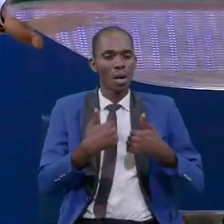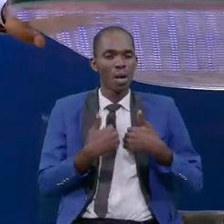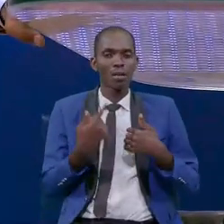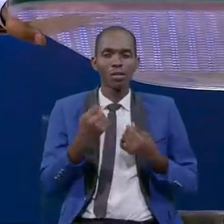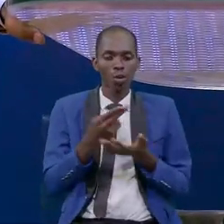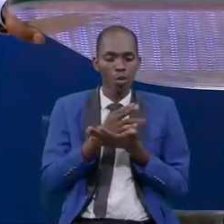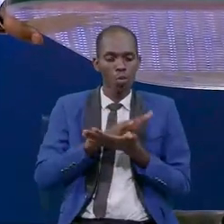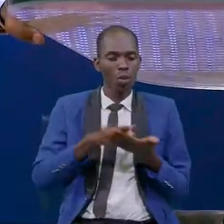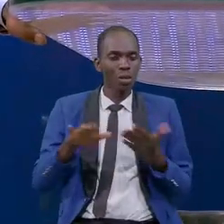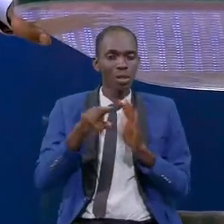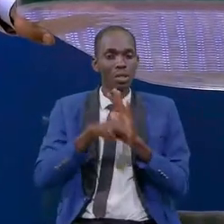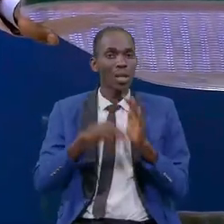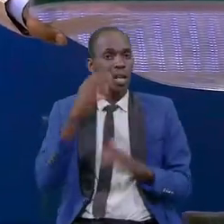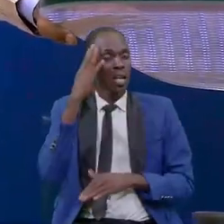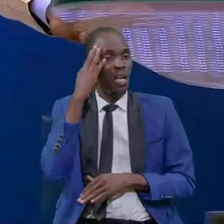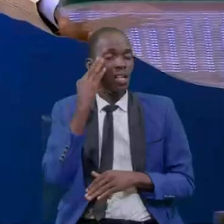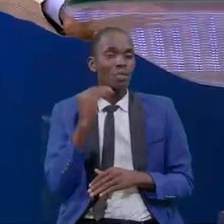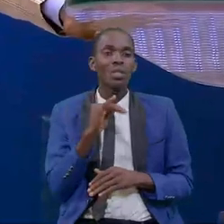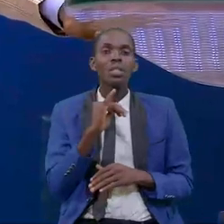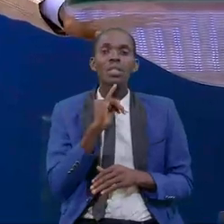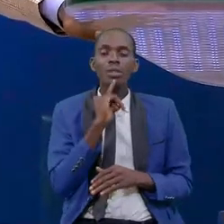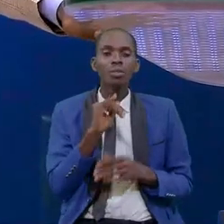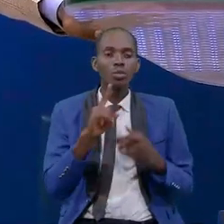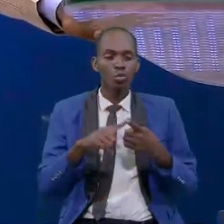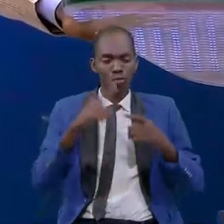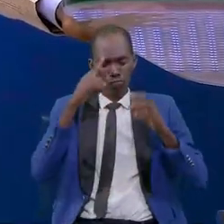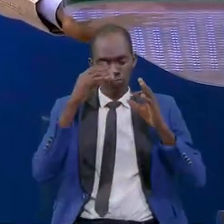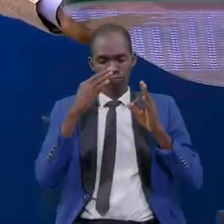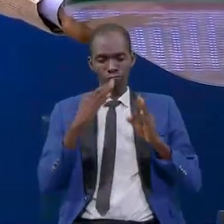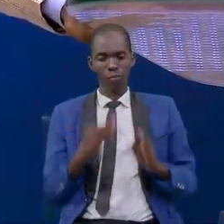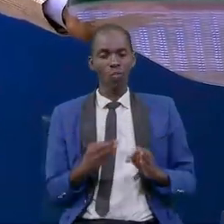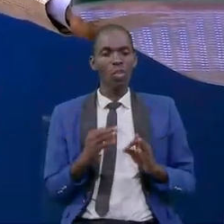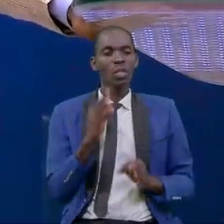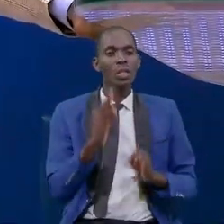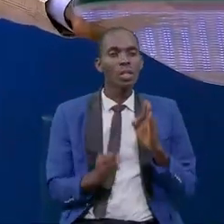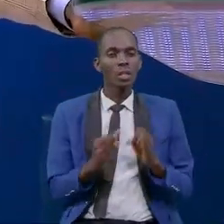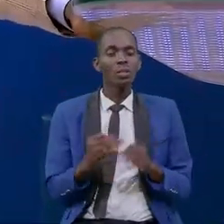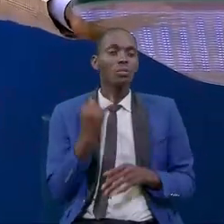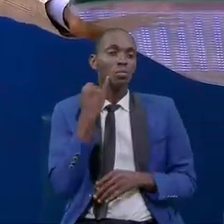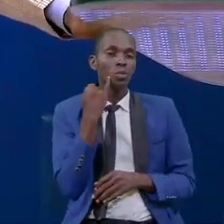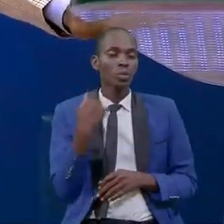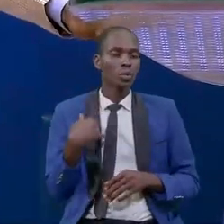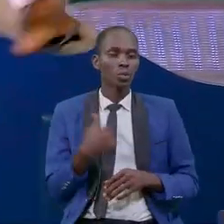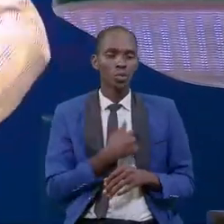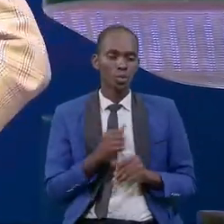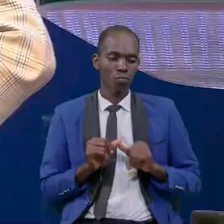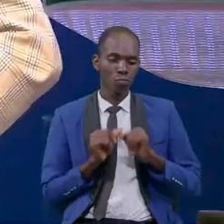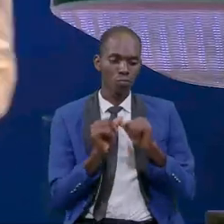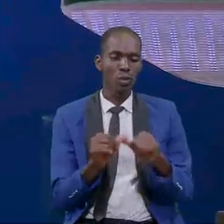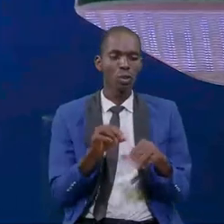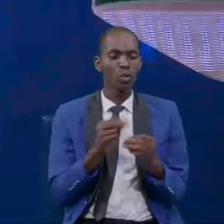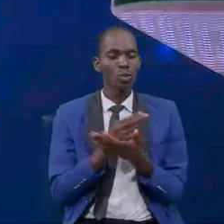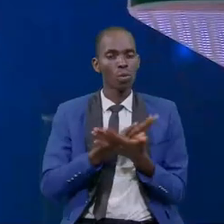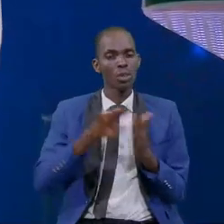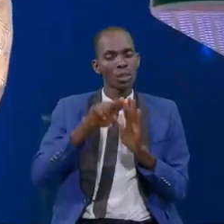avons l'expérience de la sainteté, cela va déterminer si réellement nous allons garder